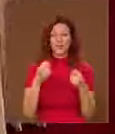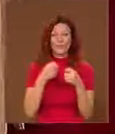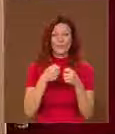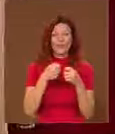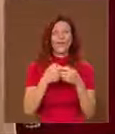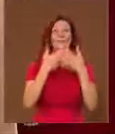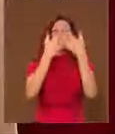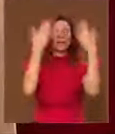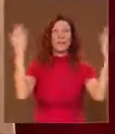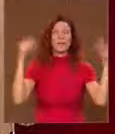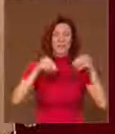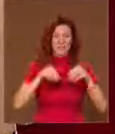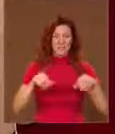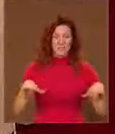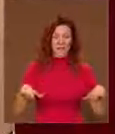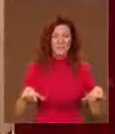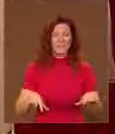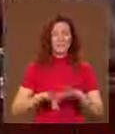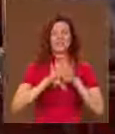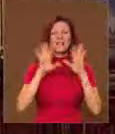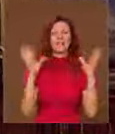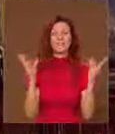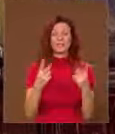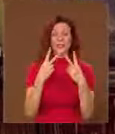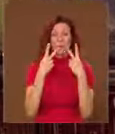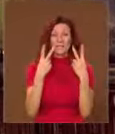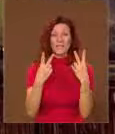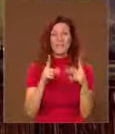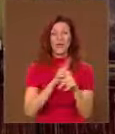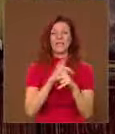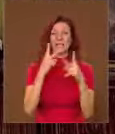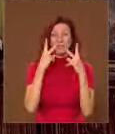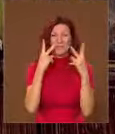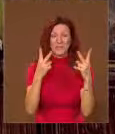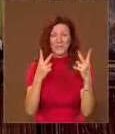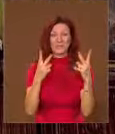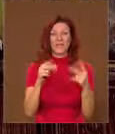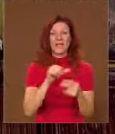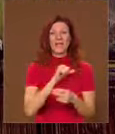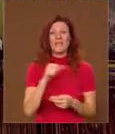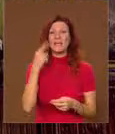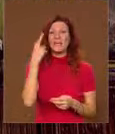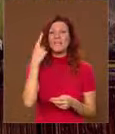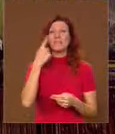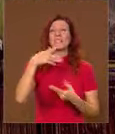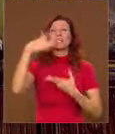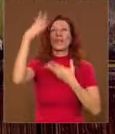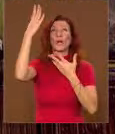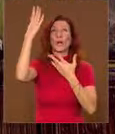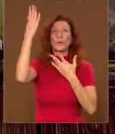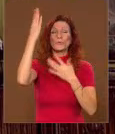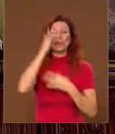Съдържител, Творец на небето и земята, на всичко видимо и невидимо, и в един